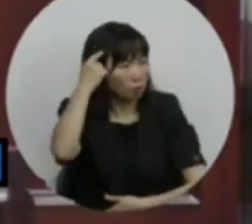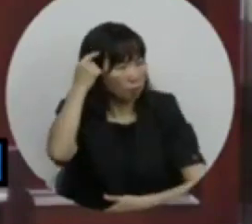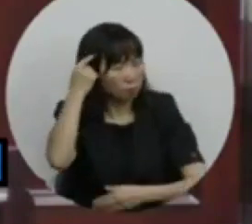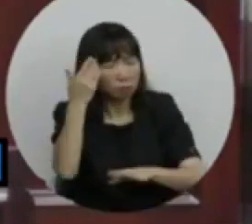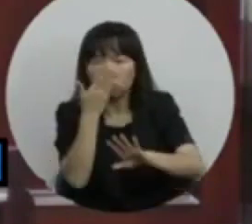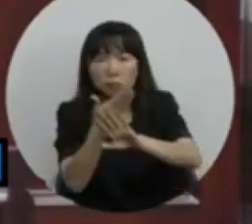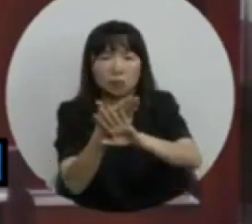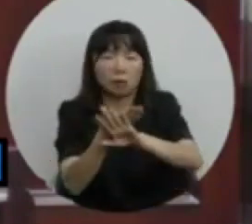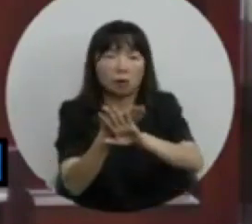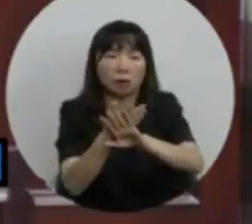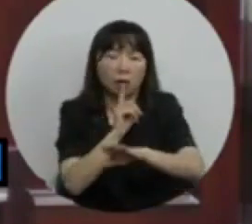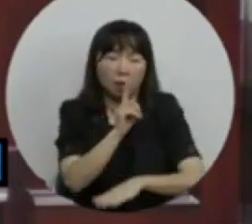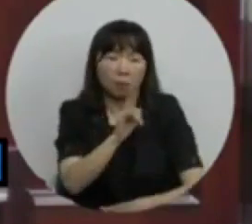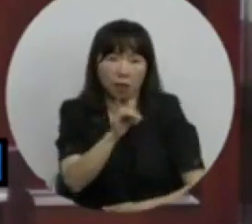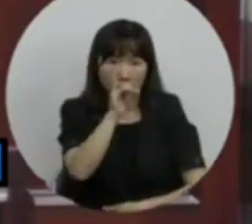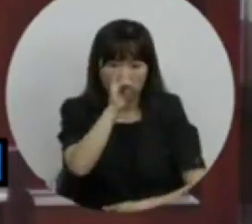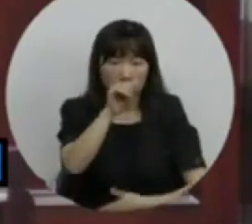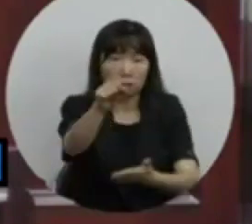이렇게 말씀하셨습니다.